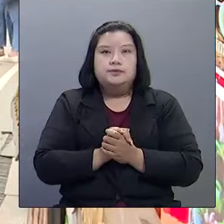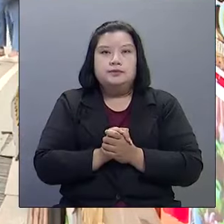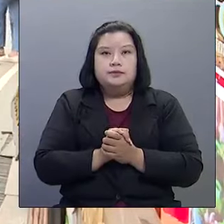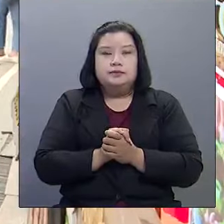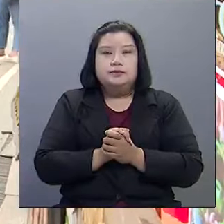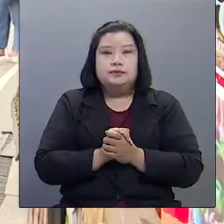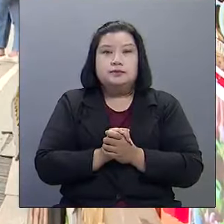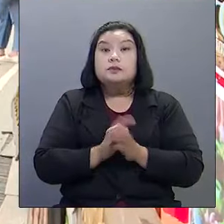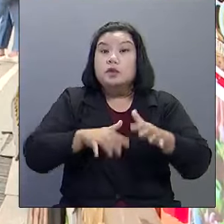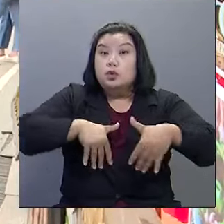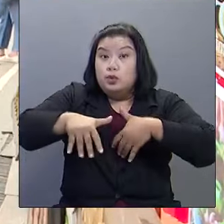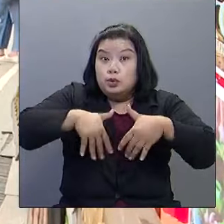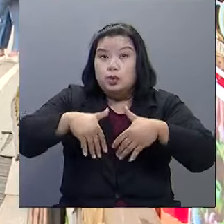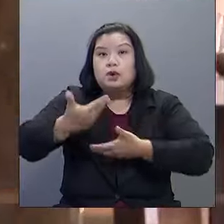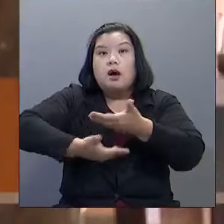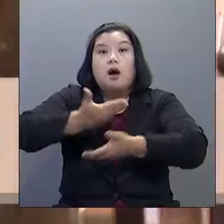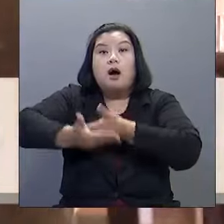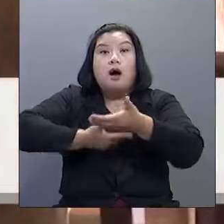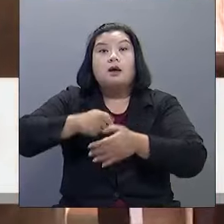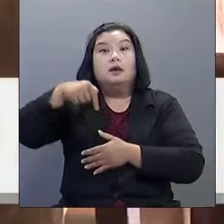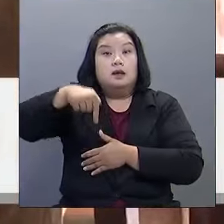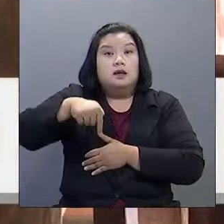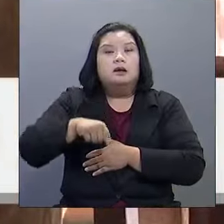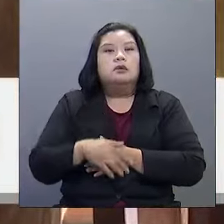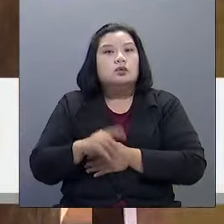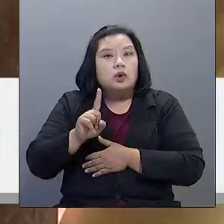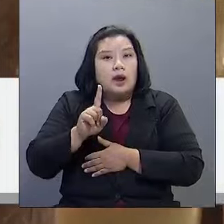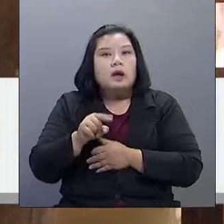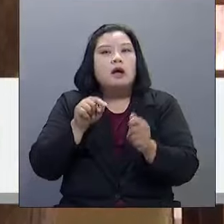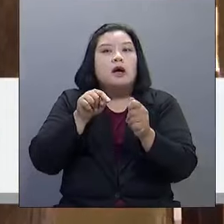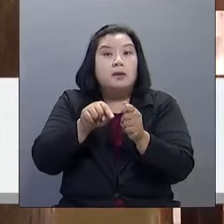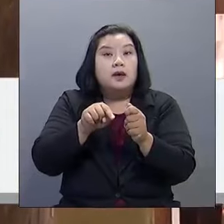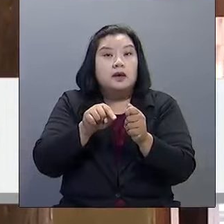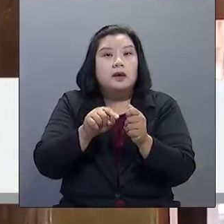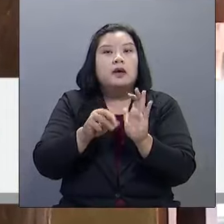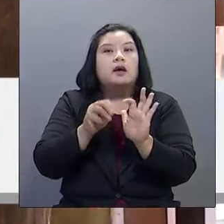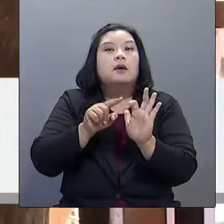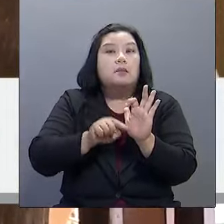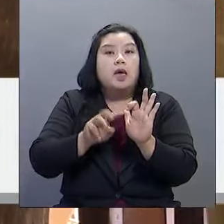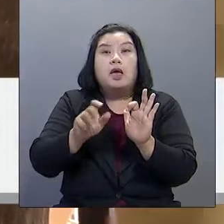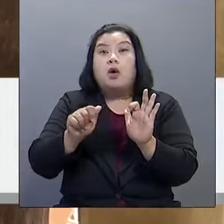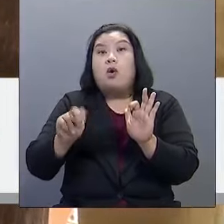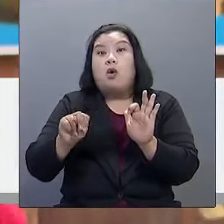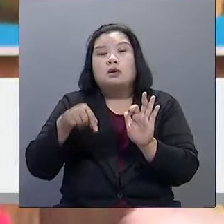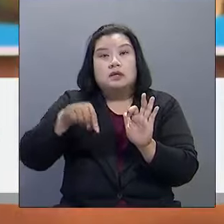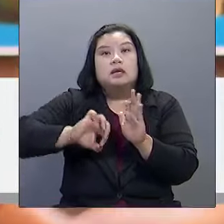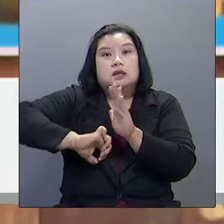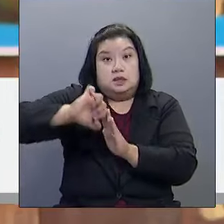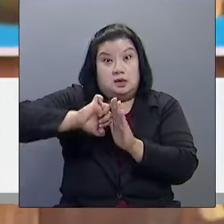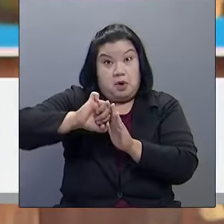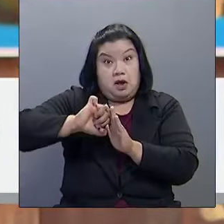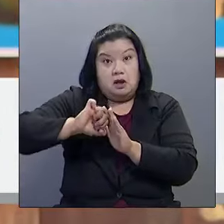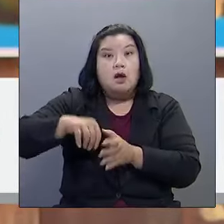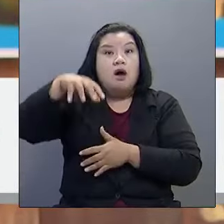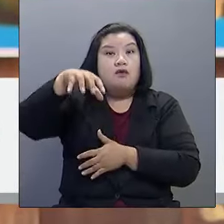ชาวบ้านและผู้ประกอบการท่องเที่ยวที่บ้านแม่กำปองอำเภอแม่ออนจังหวัดเชียงใหม่ซึ่งเป็นหมู่บ้านท่องเที่ยวเชิงอนุรักษ์